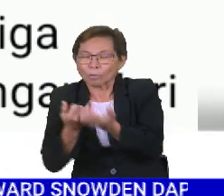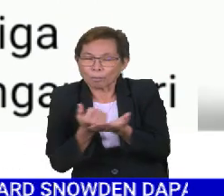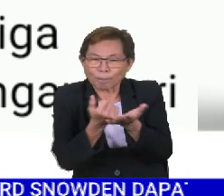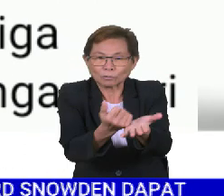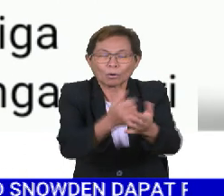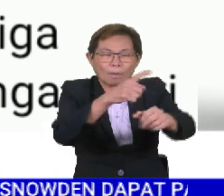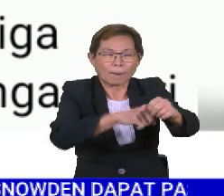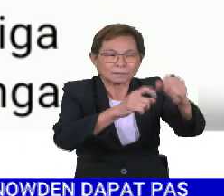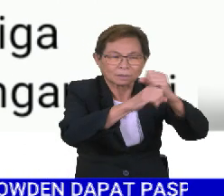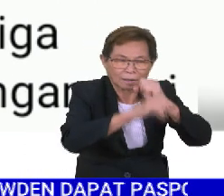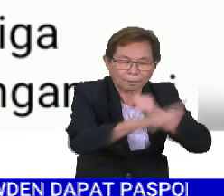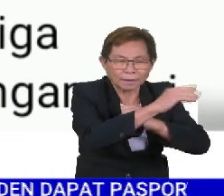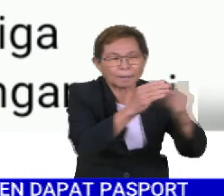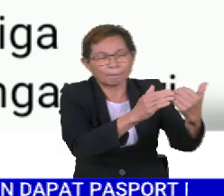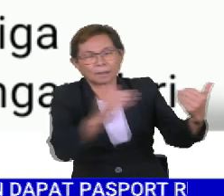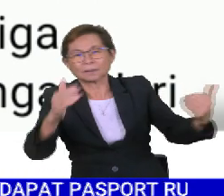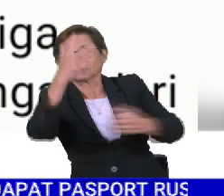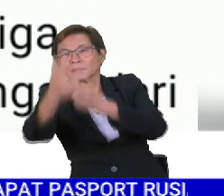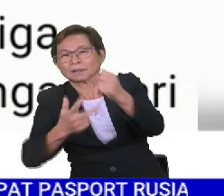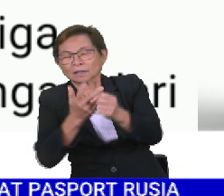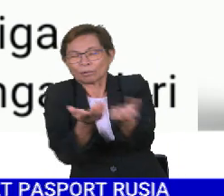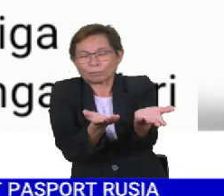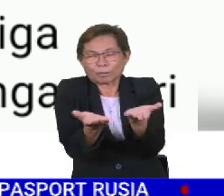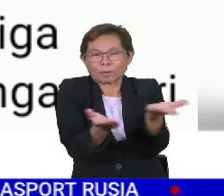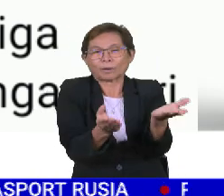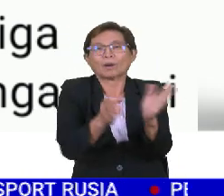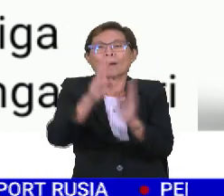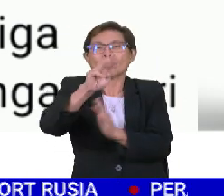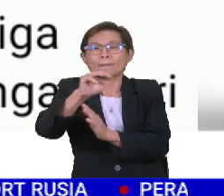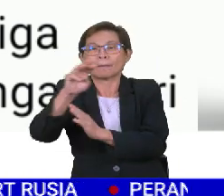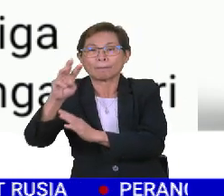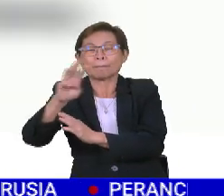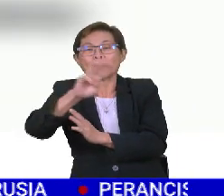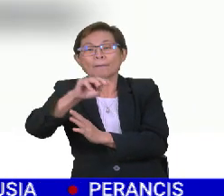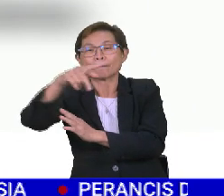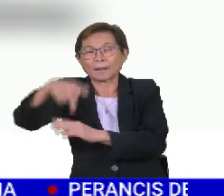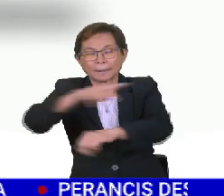bukan saja semasa kempen malah sepanjang 3 tahun berkhidmat sebagai wakil rakyat Padang Serai.